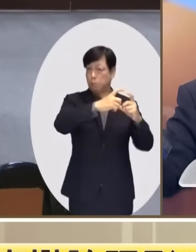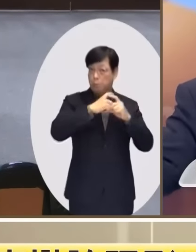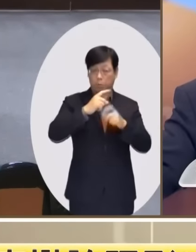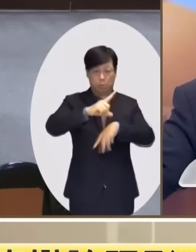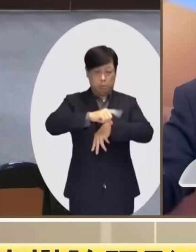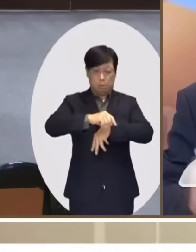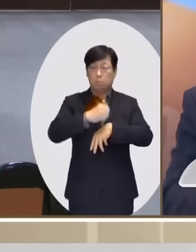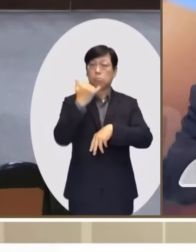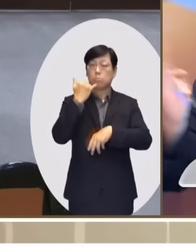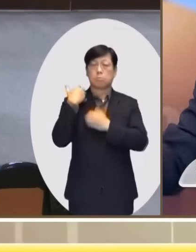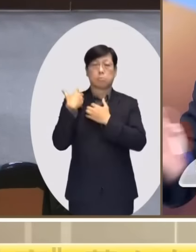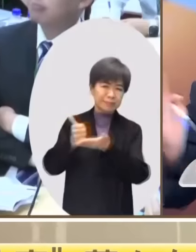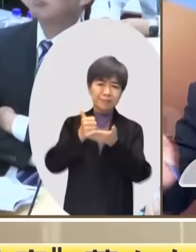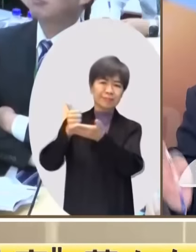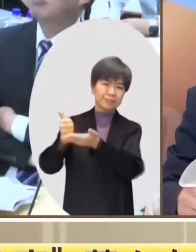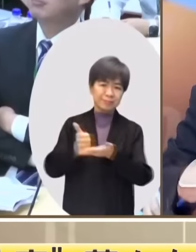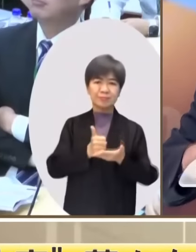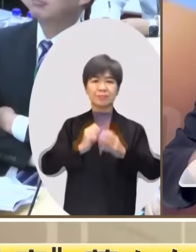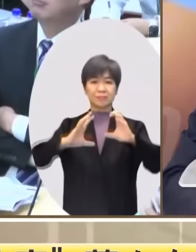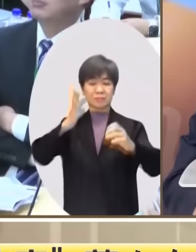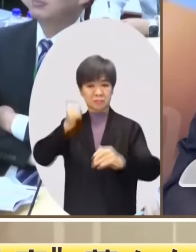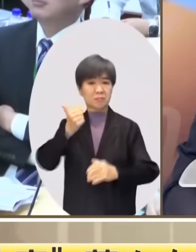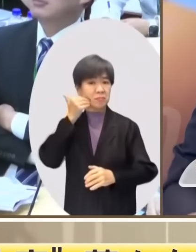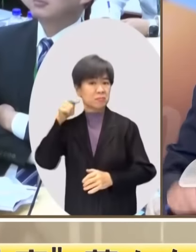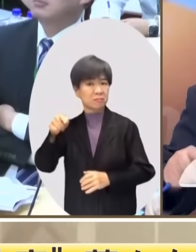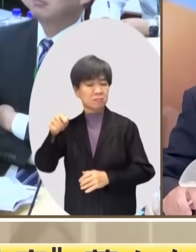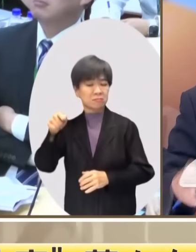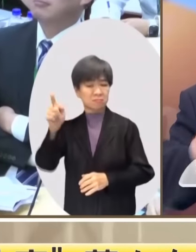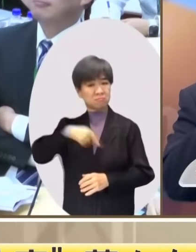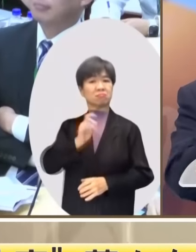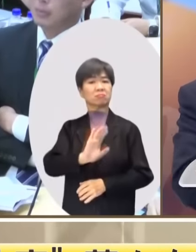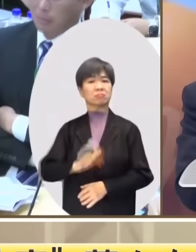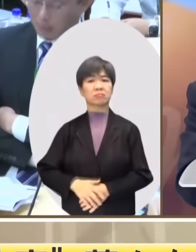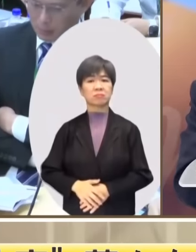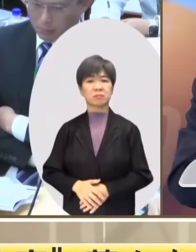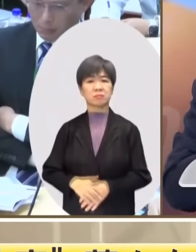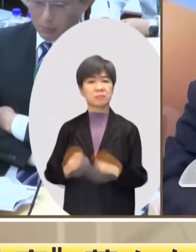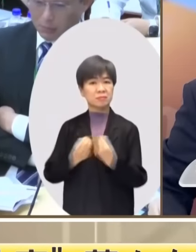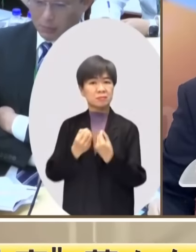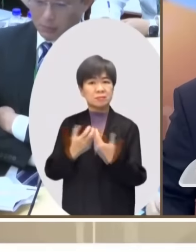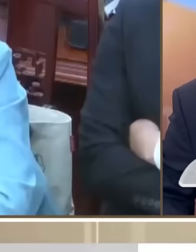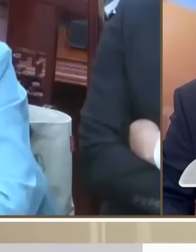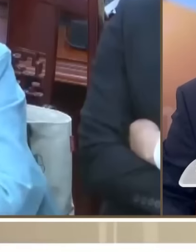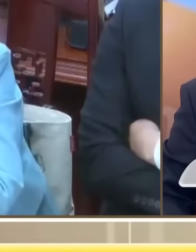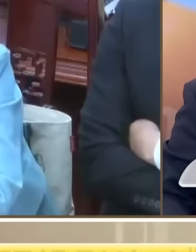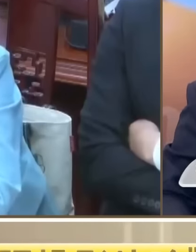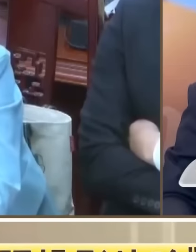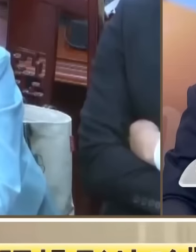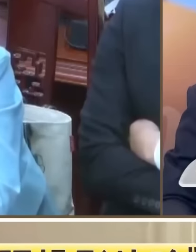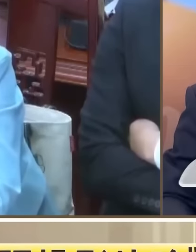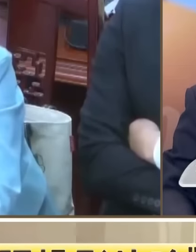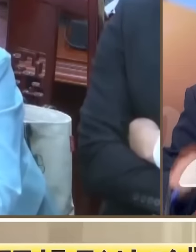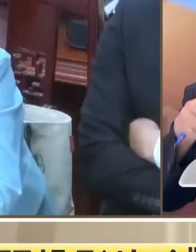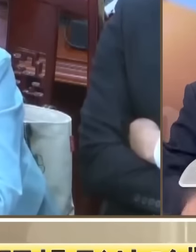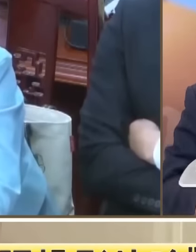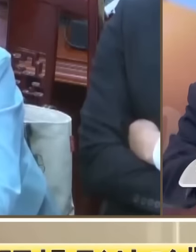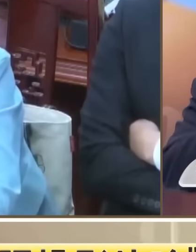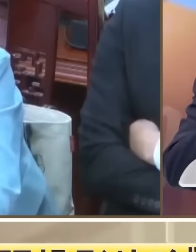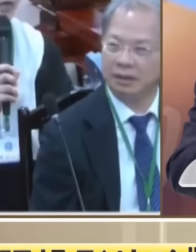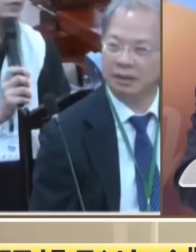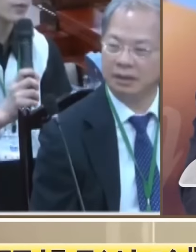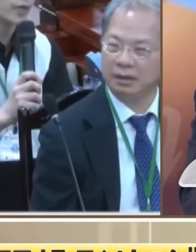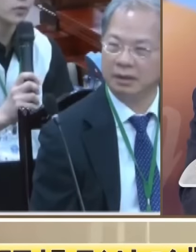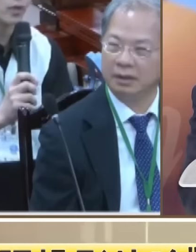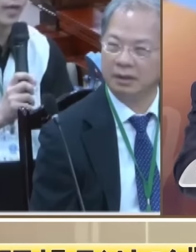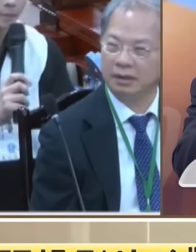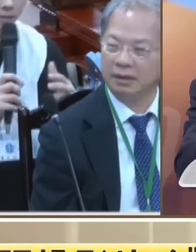水，绿能你不能不讲宪法，像叶庆元开始拿其他的跟这个案子无关的啊，人家有反质询，他不敢讲，说你